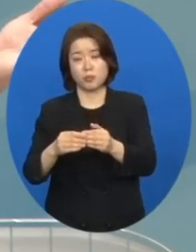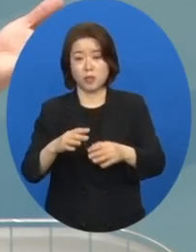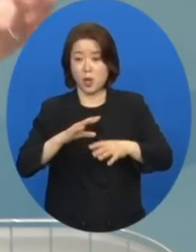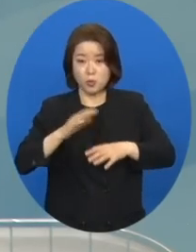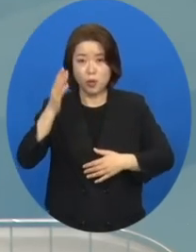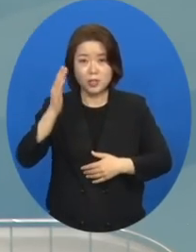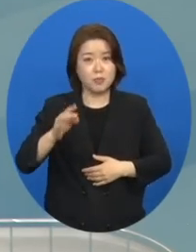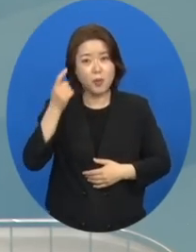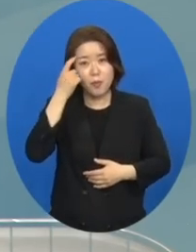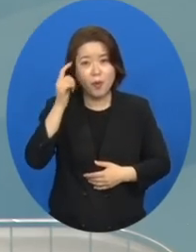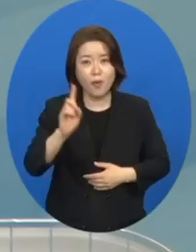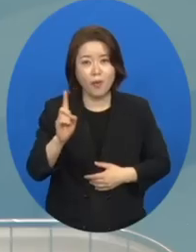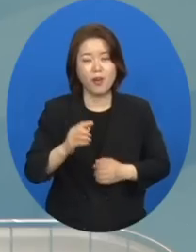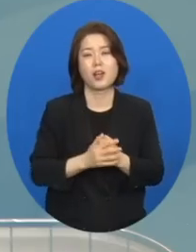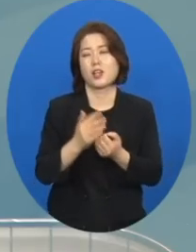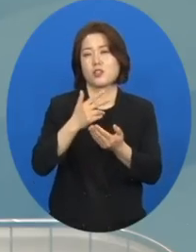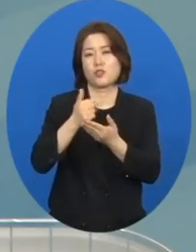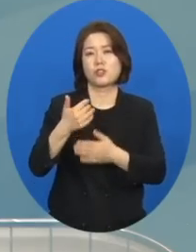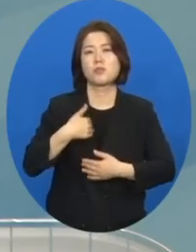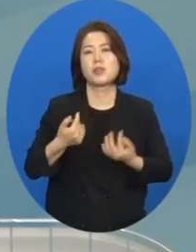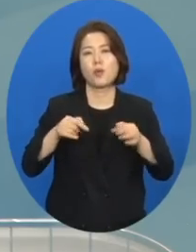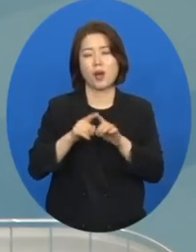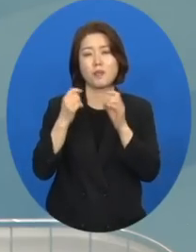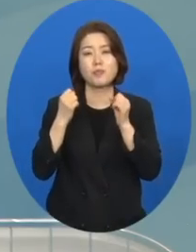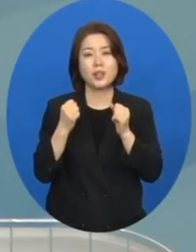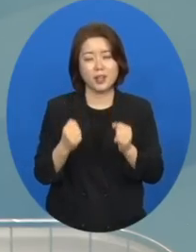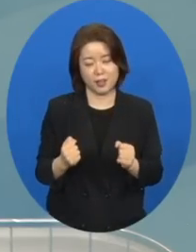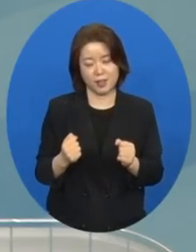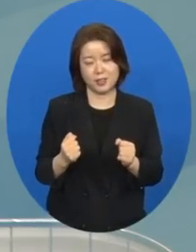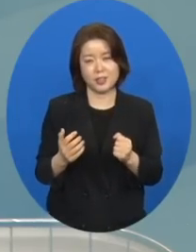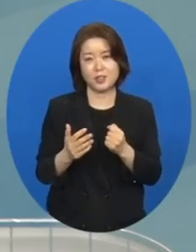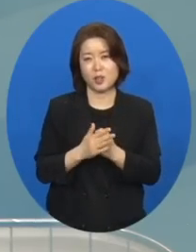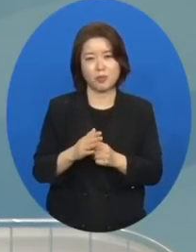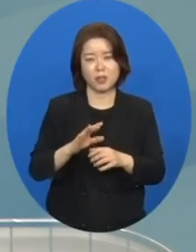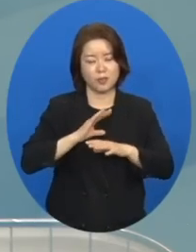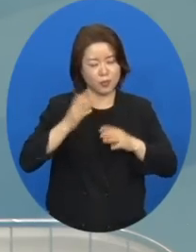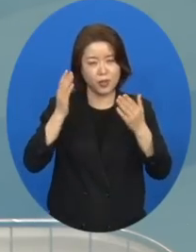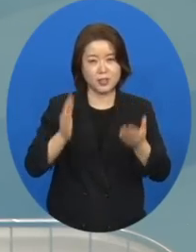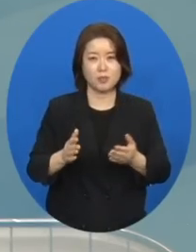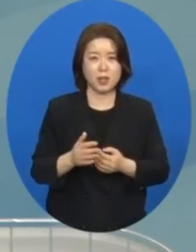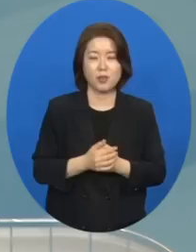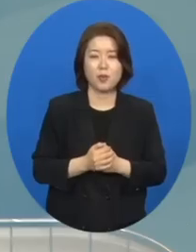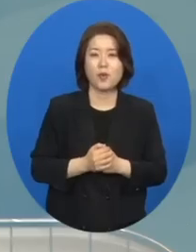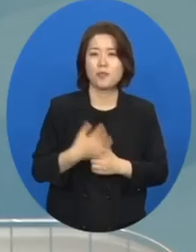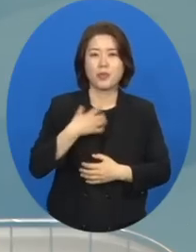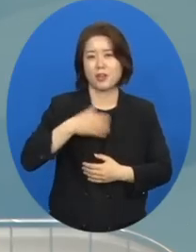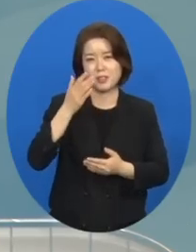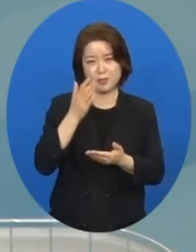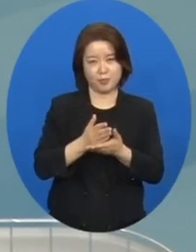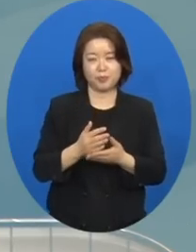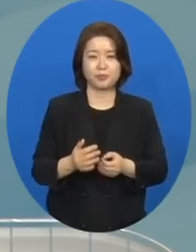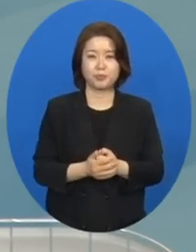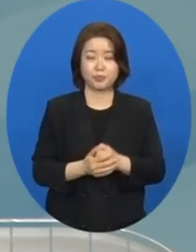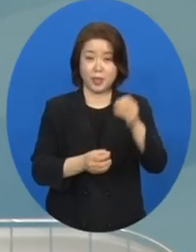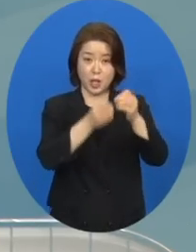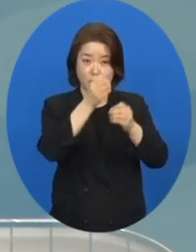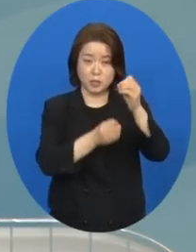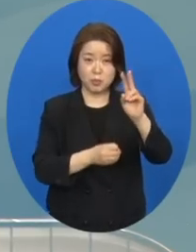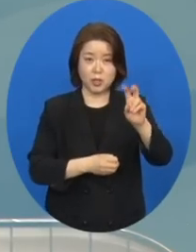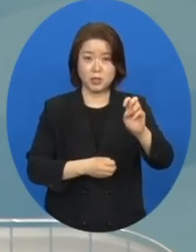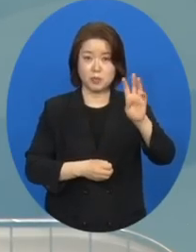뭐라고요 주께서 나와 함께 계시니까 염려할 것이 없는 것입니다 시편 23편